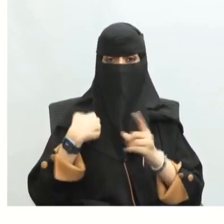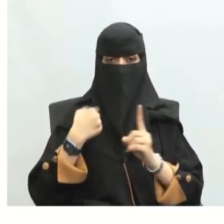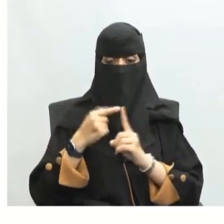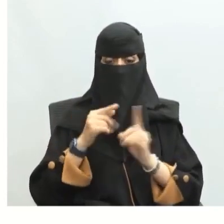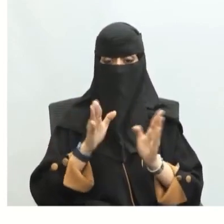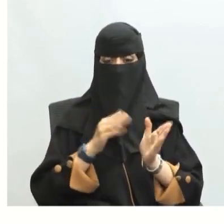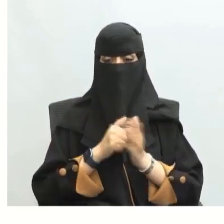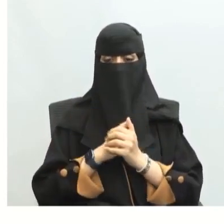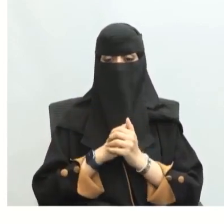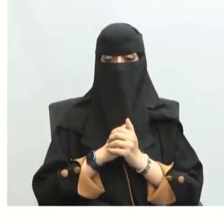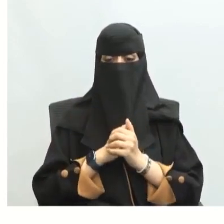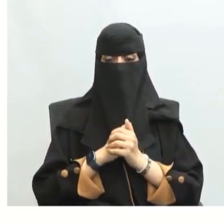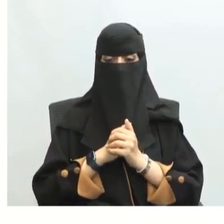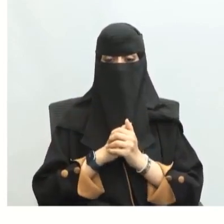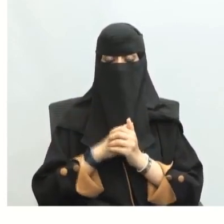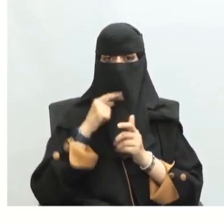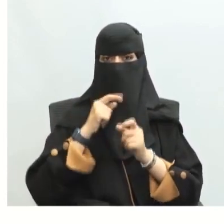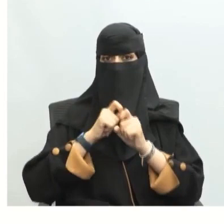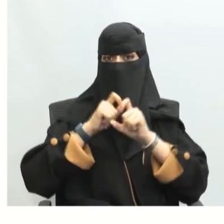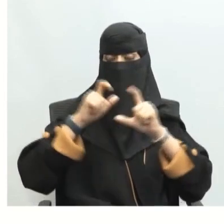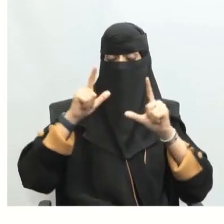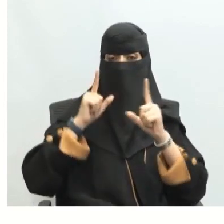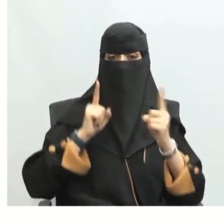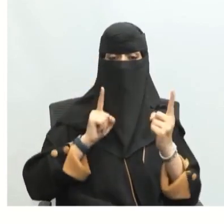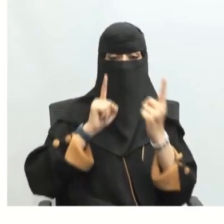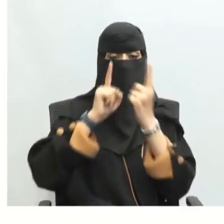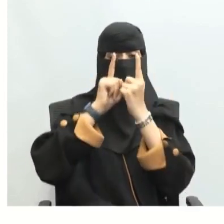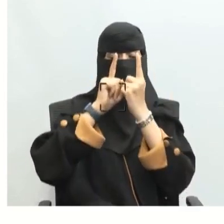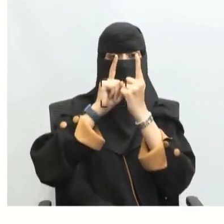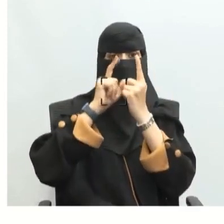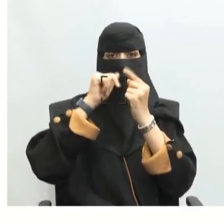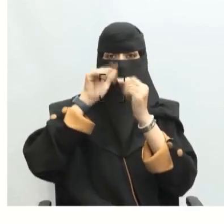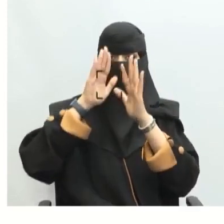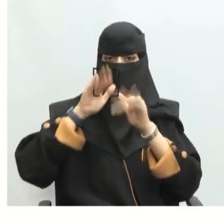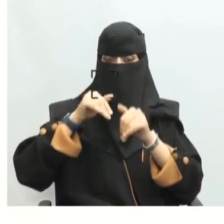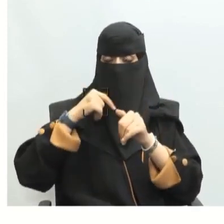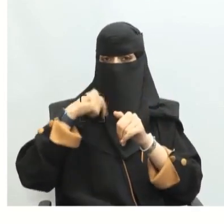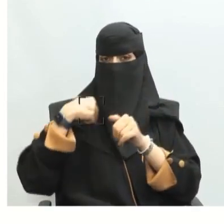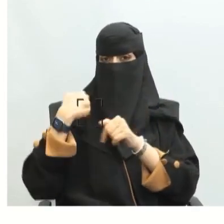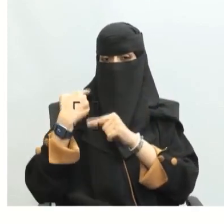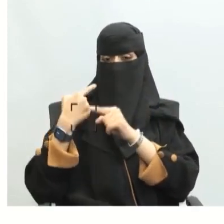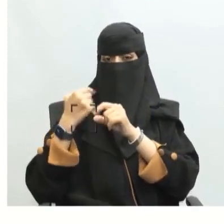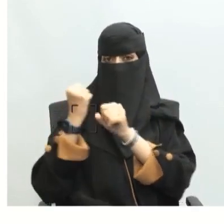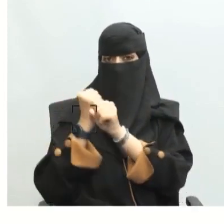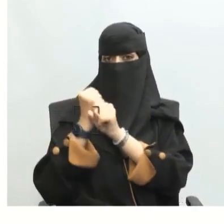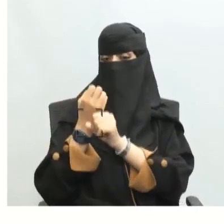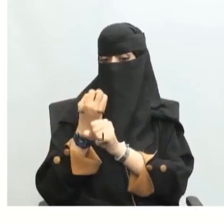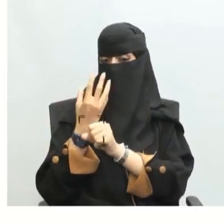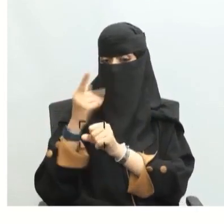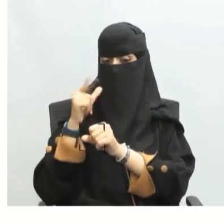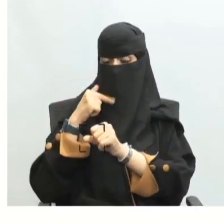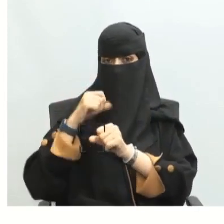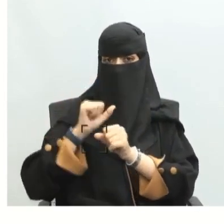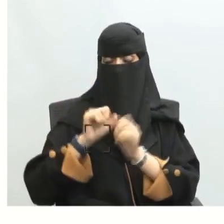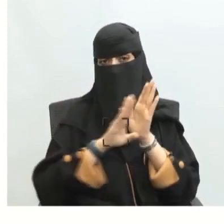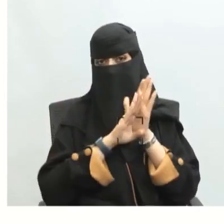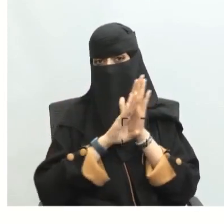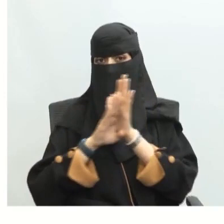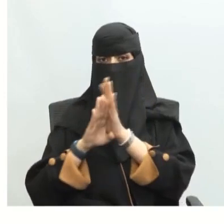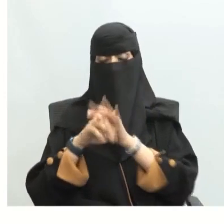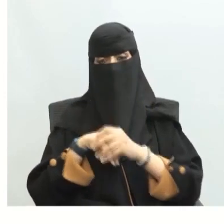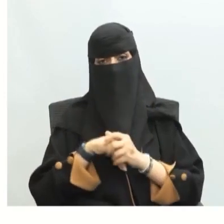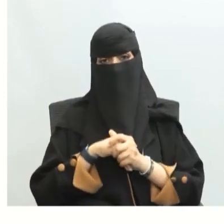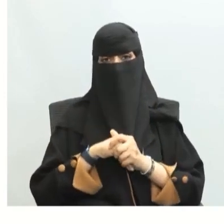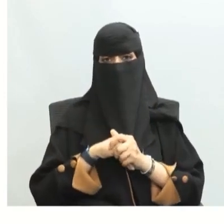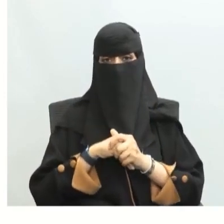الوطني ابراز المواقف الايجابيه فمن خلال الحوار نعلم للحوار هو